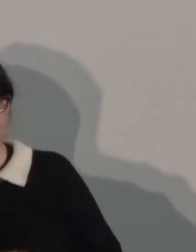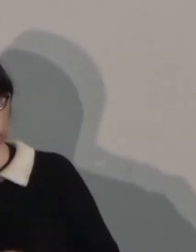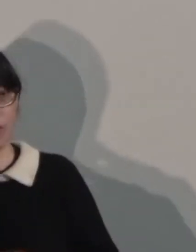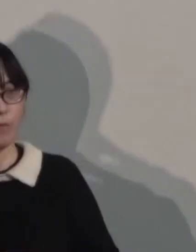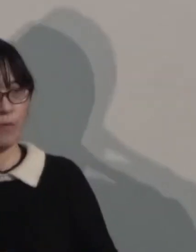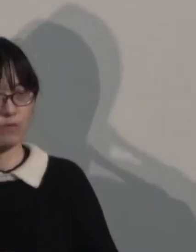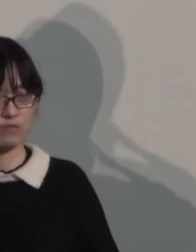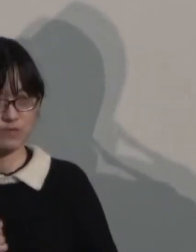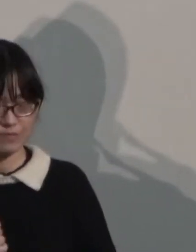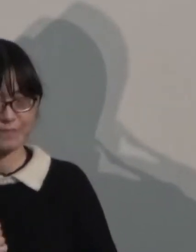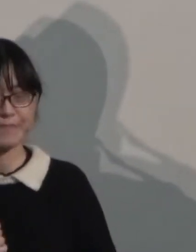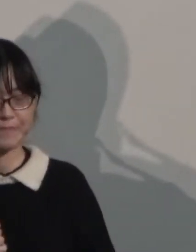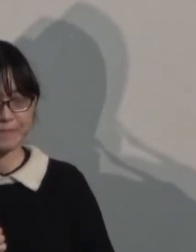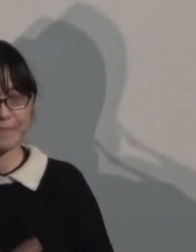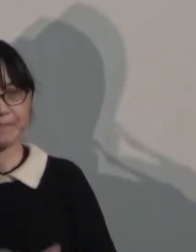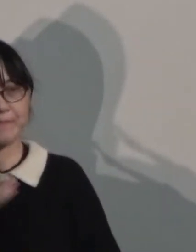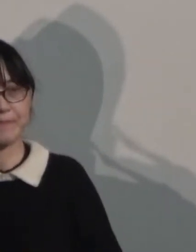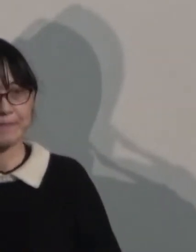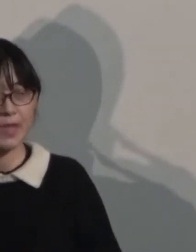貧しさの中で